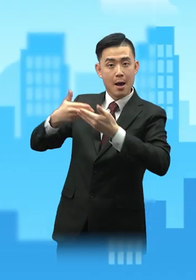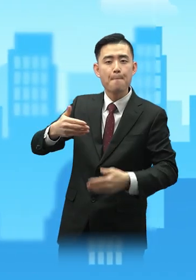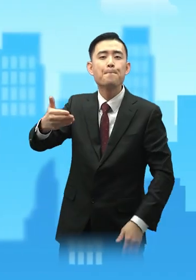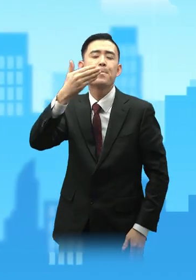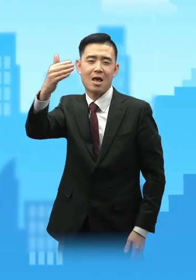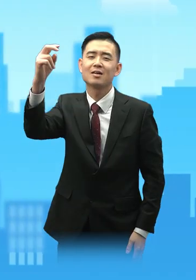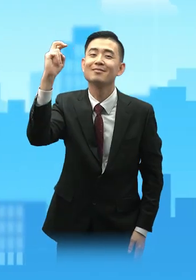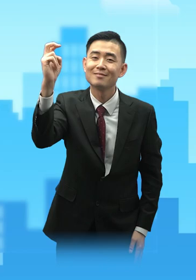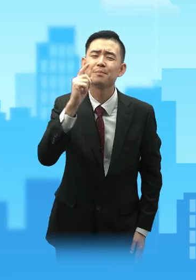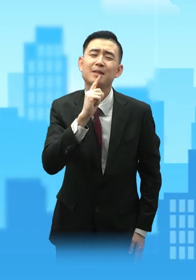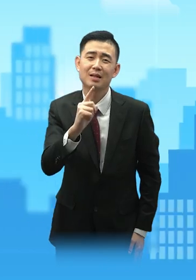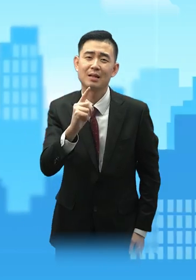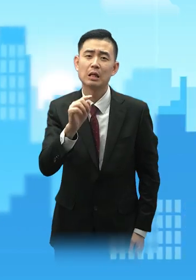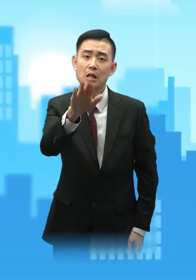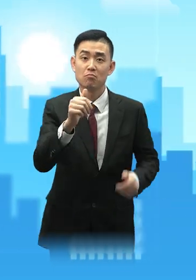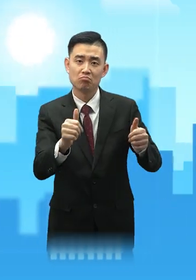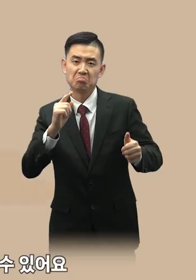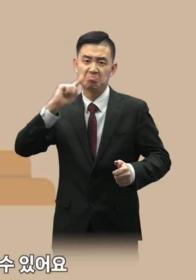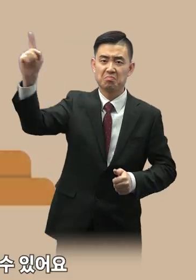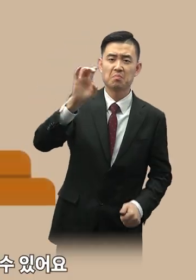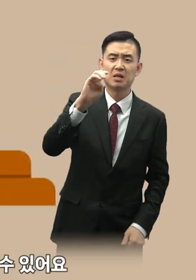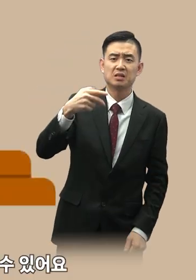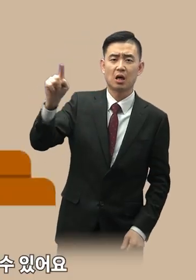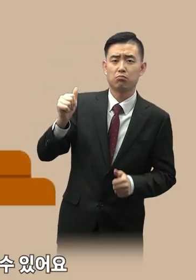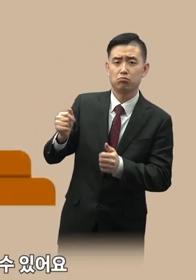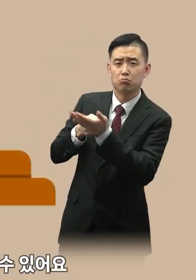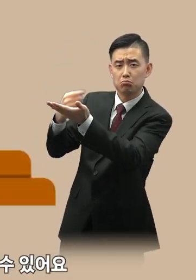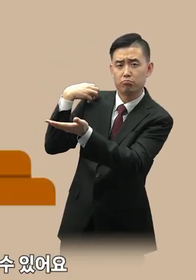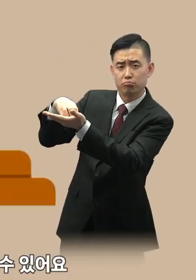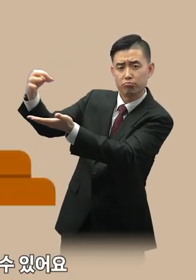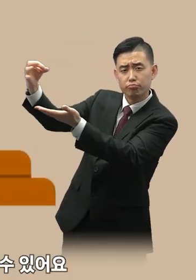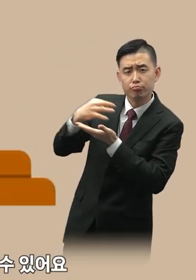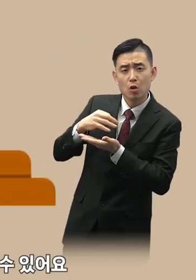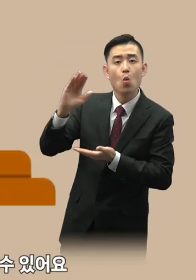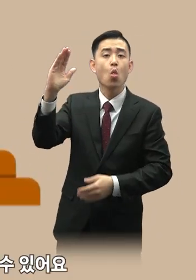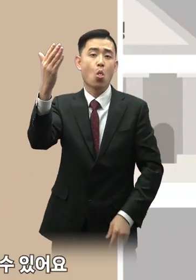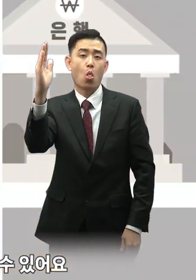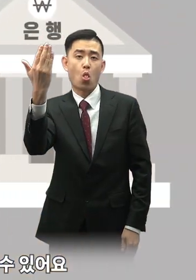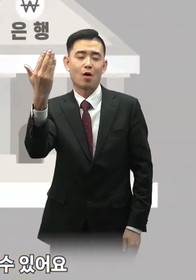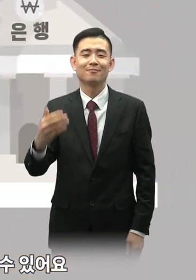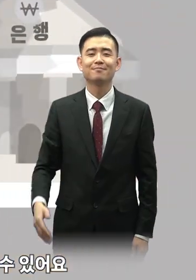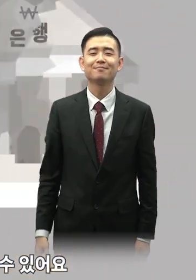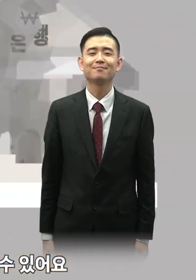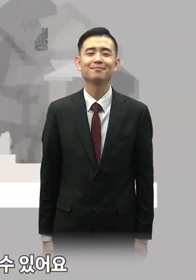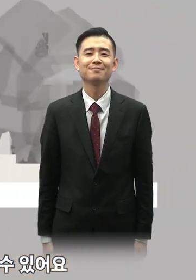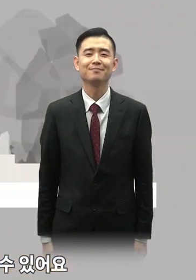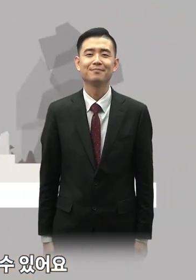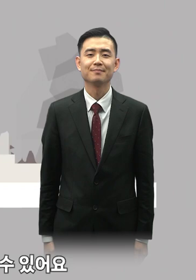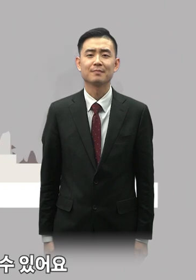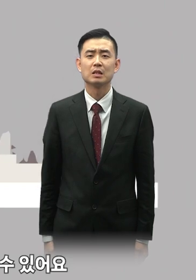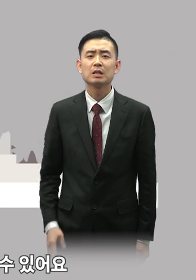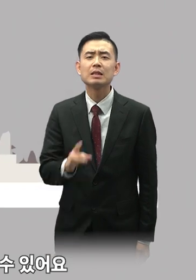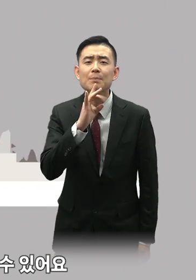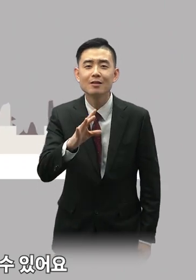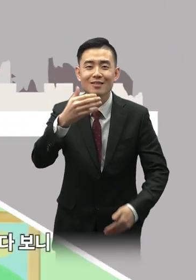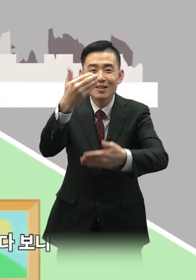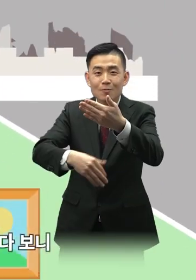정답은 꼭 그렇지는 않다입니다. 법원에 파산이라는 절차를 거쳐서 돌려받으실 수 있어요.